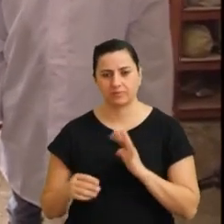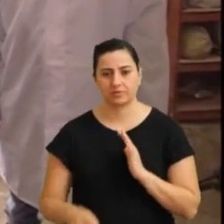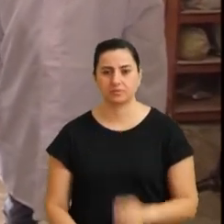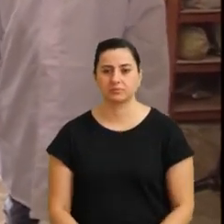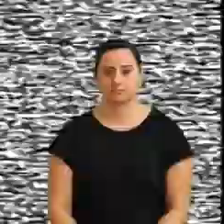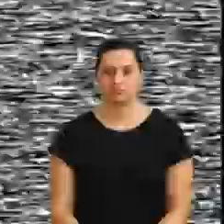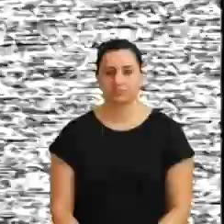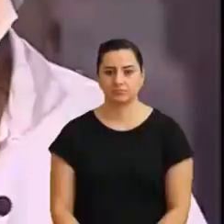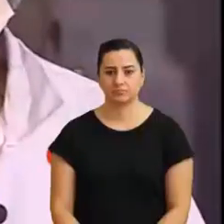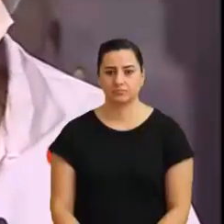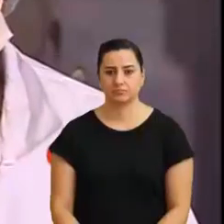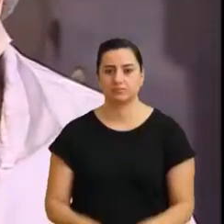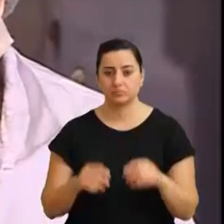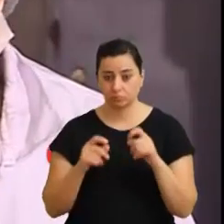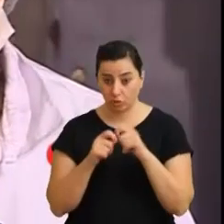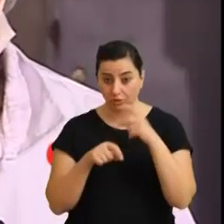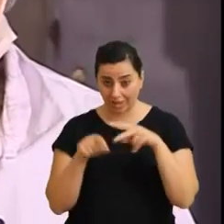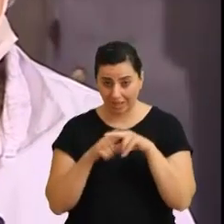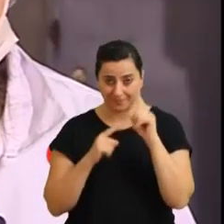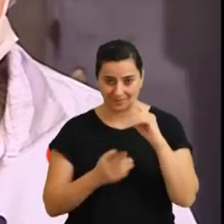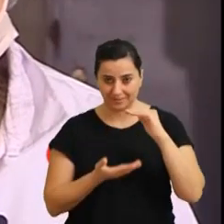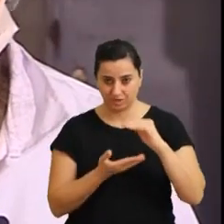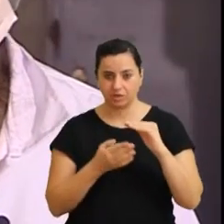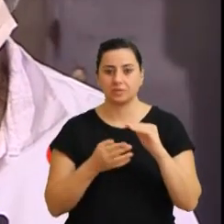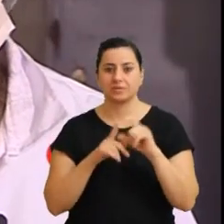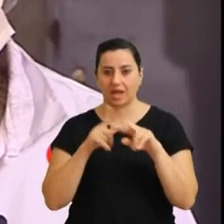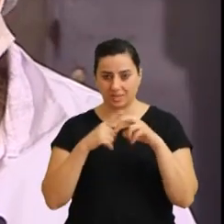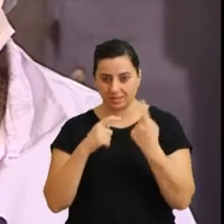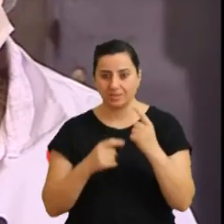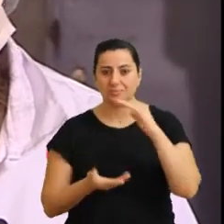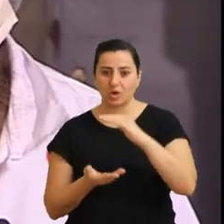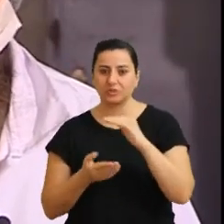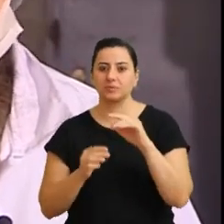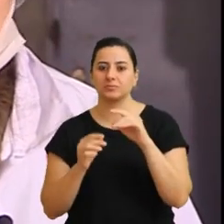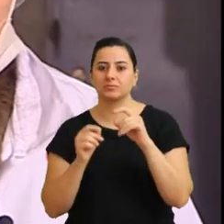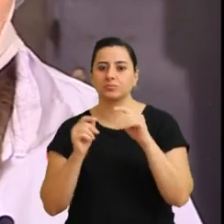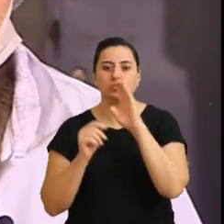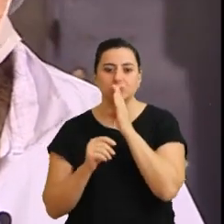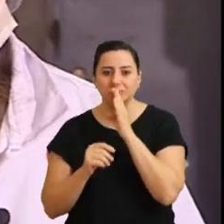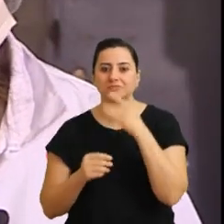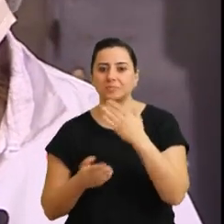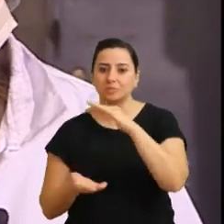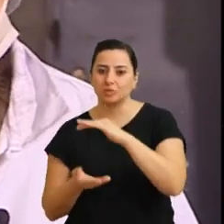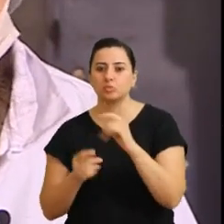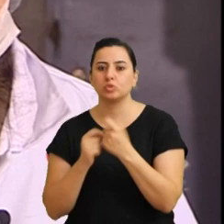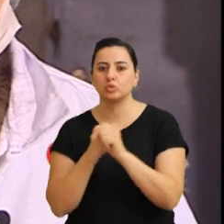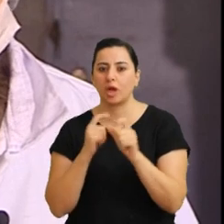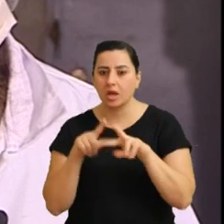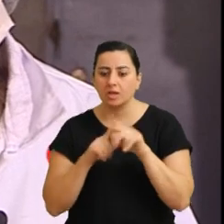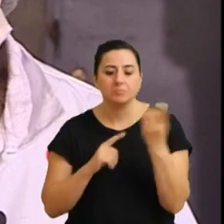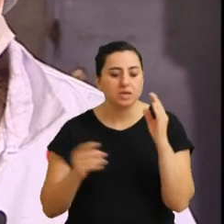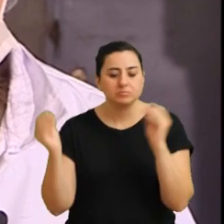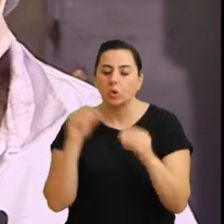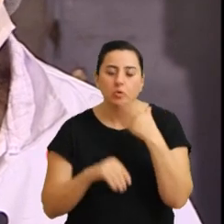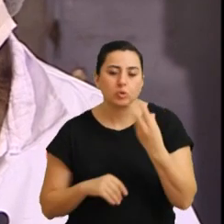Organik. Bozanın içinde bir ölçek darı, bir ölçek buğday ve bir ölçek mısır var. Tamamen organik, içinde